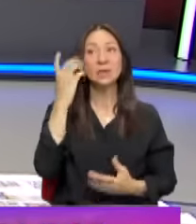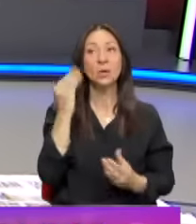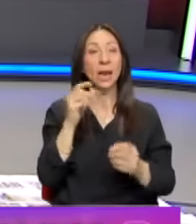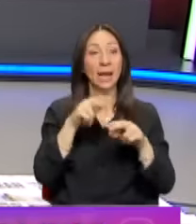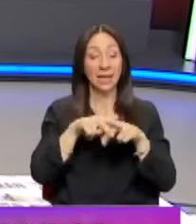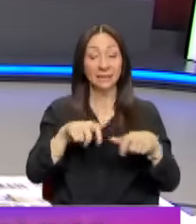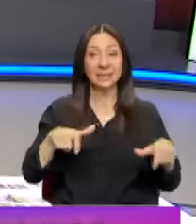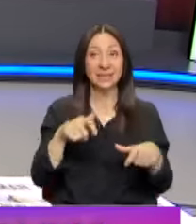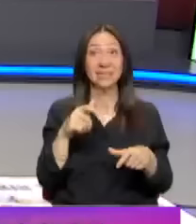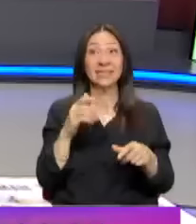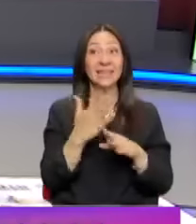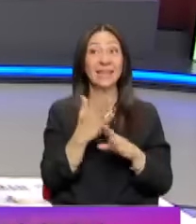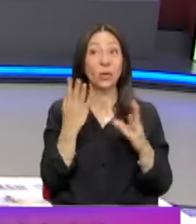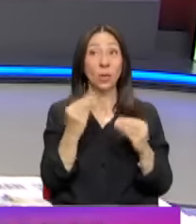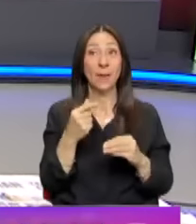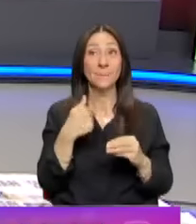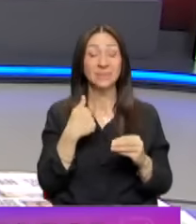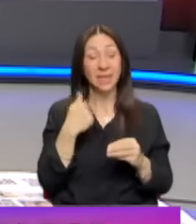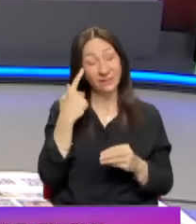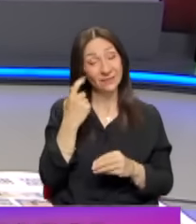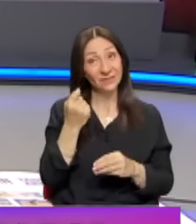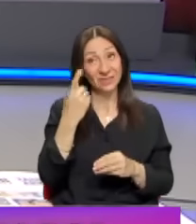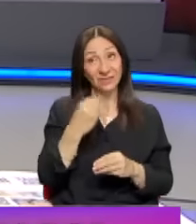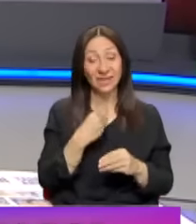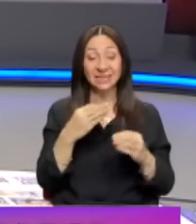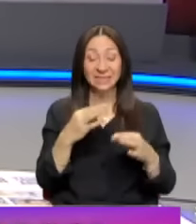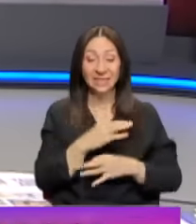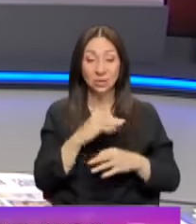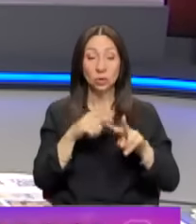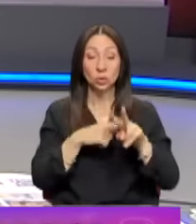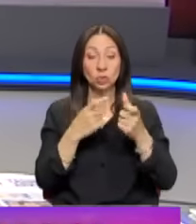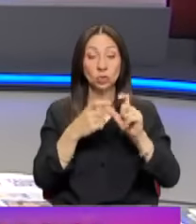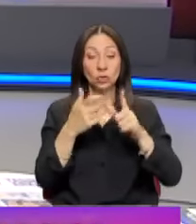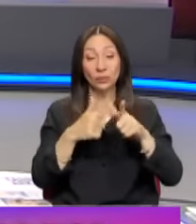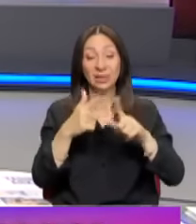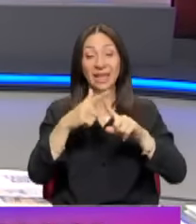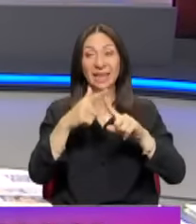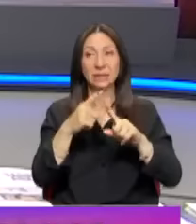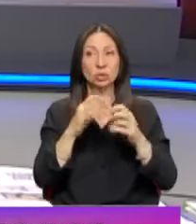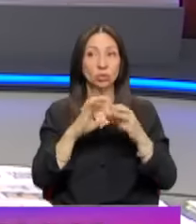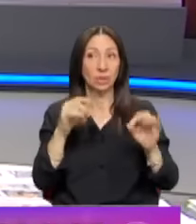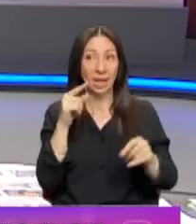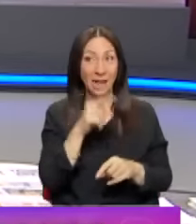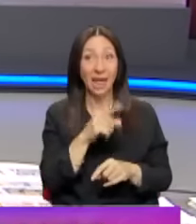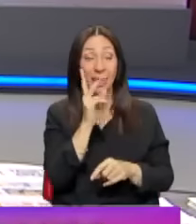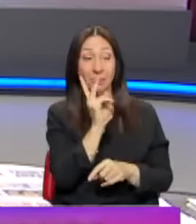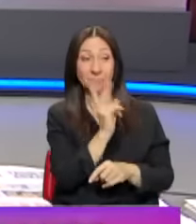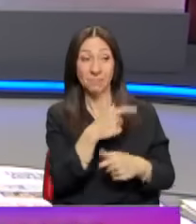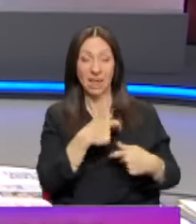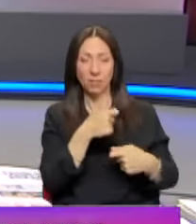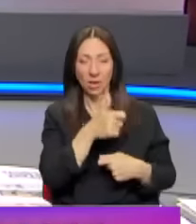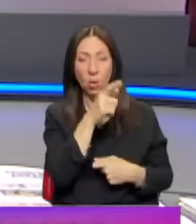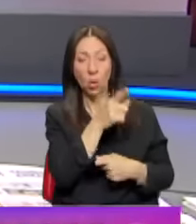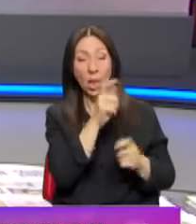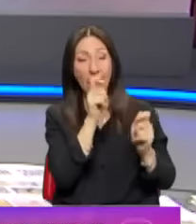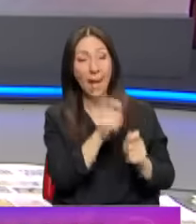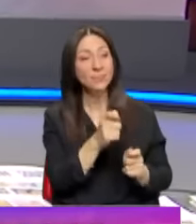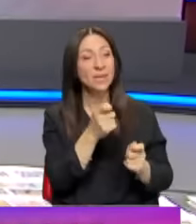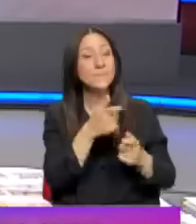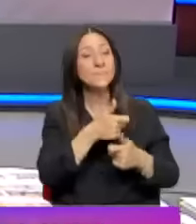başlığını atmamıza vesile olan, bize ilham veren Sayın Yusuf Tekin'in sözleriyle ve kendisine yönelik, uygulamalarına